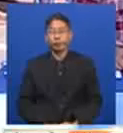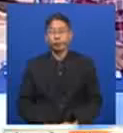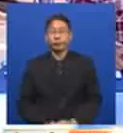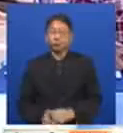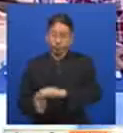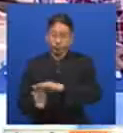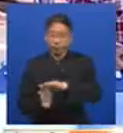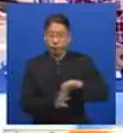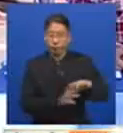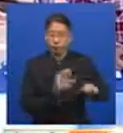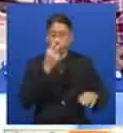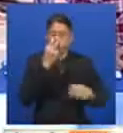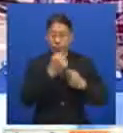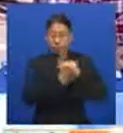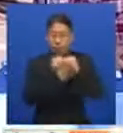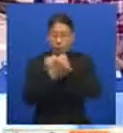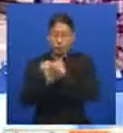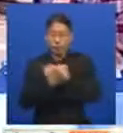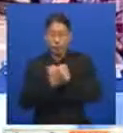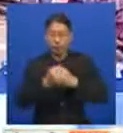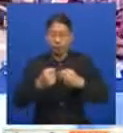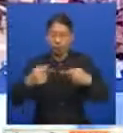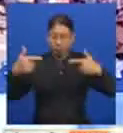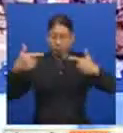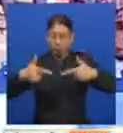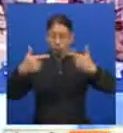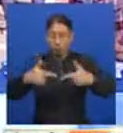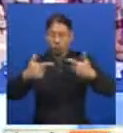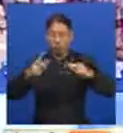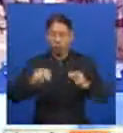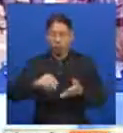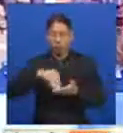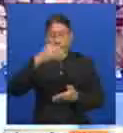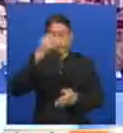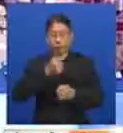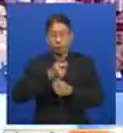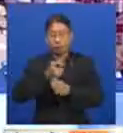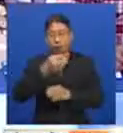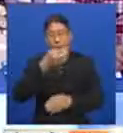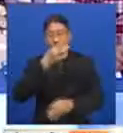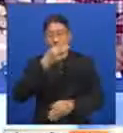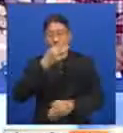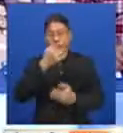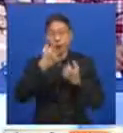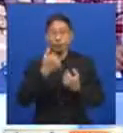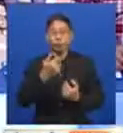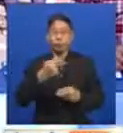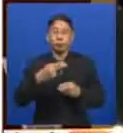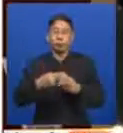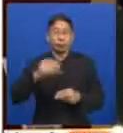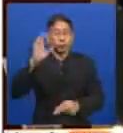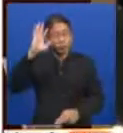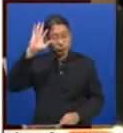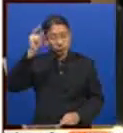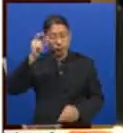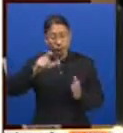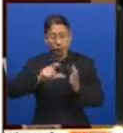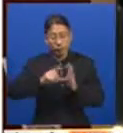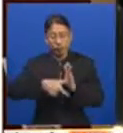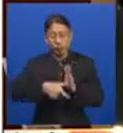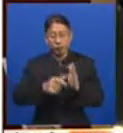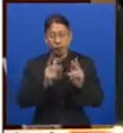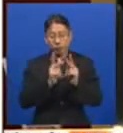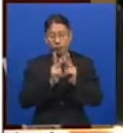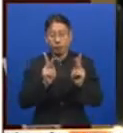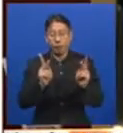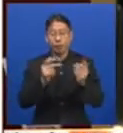ดูมาตรการป้องกันเหตุทะเลาะวิวาทกันนะคะของนักเรียนในสถาบันอาชีวศึกษานะคะซึ่งทางนายชัยพฤกษ์เสรีรักษ์เลขาธิการคณะกร